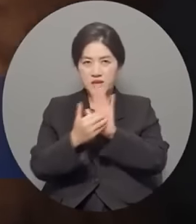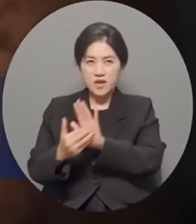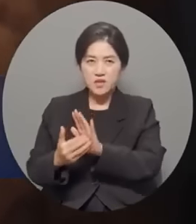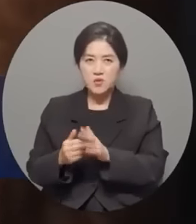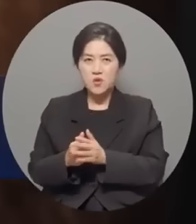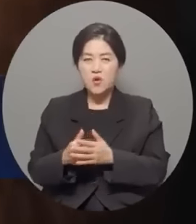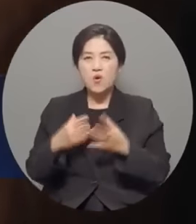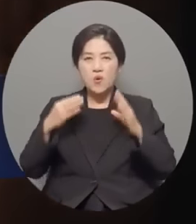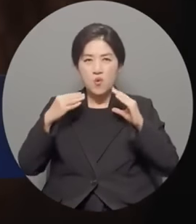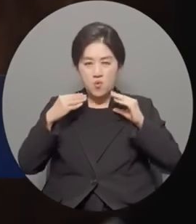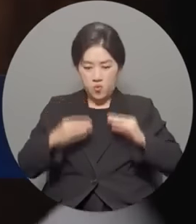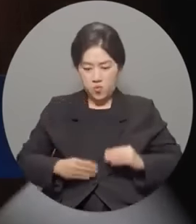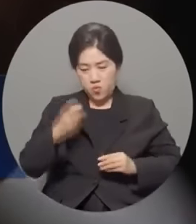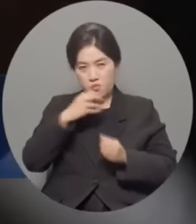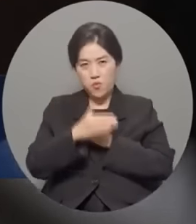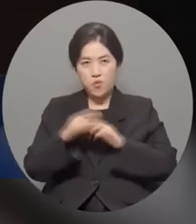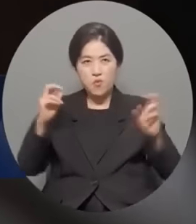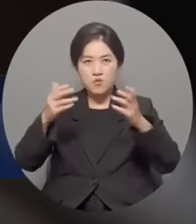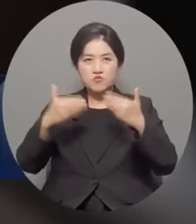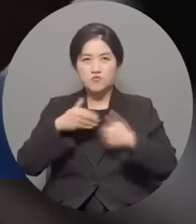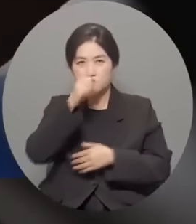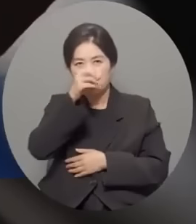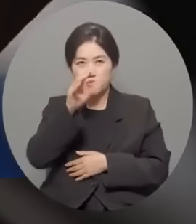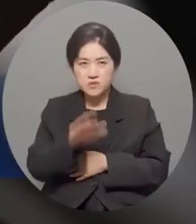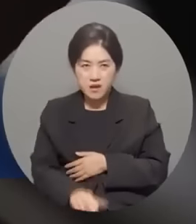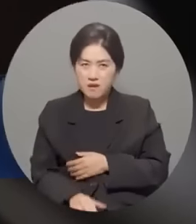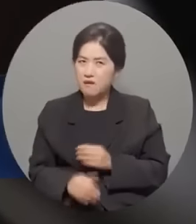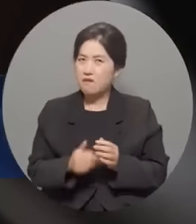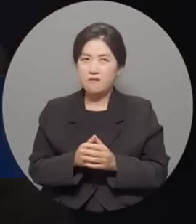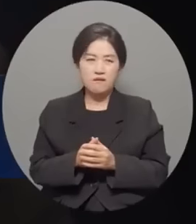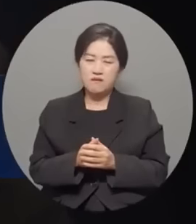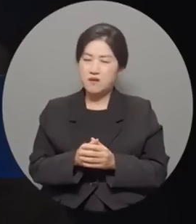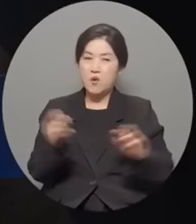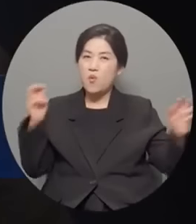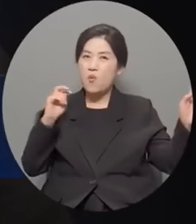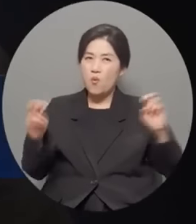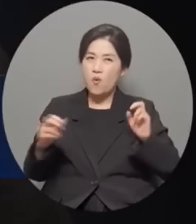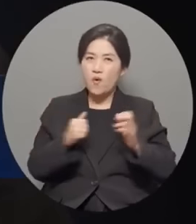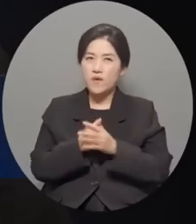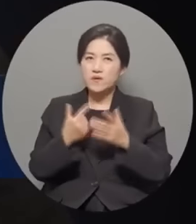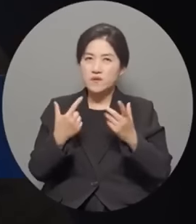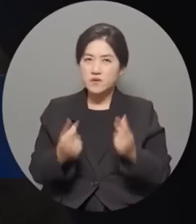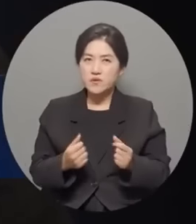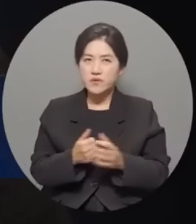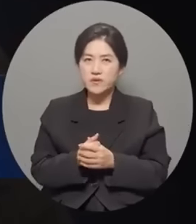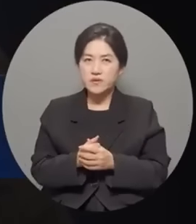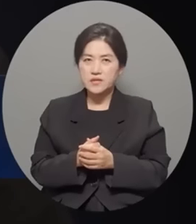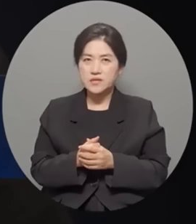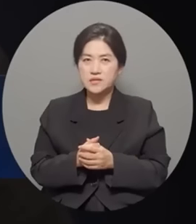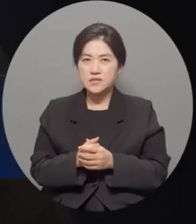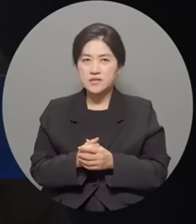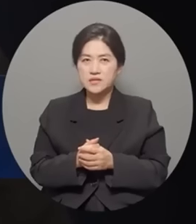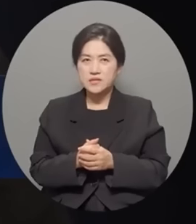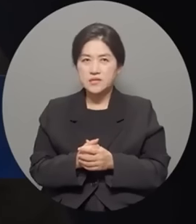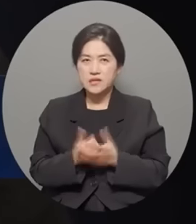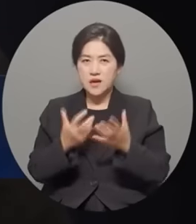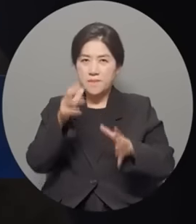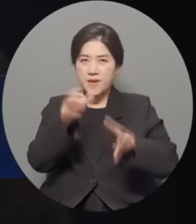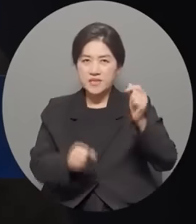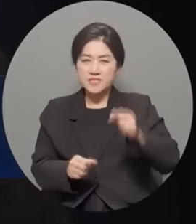챙기 챙겨 주시면 좋은데 아 회사에서 뭐 그런 우리가 뭐 바지가